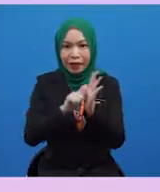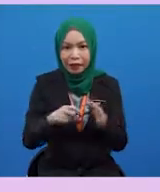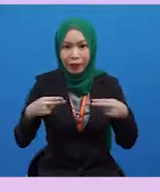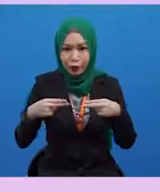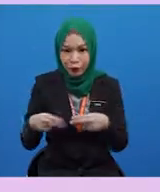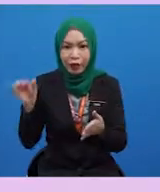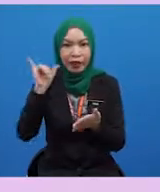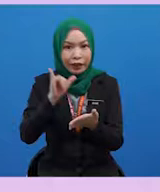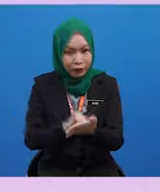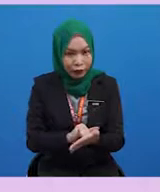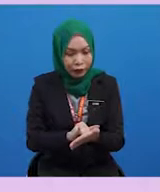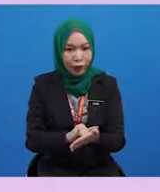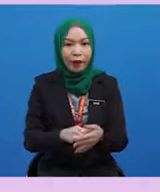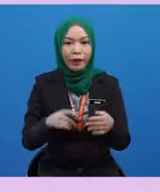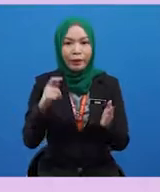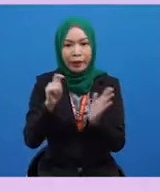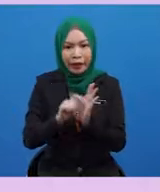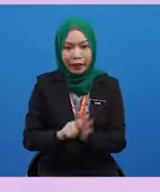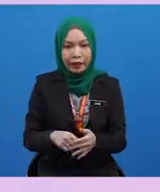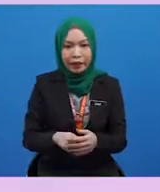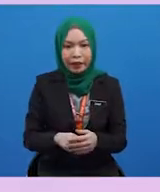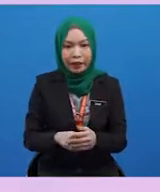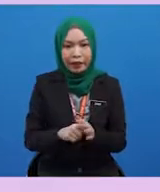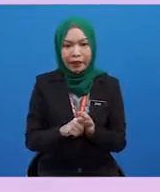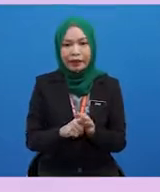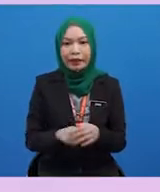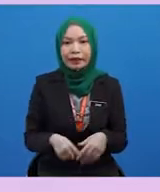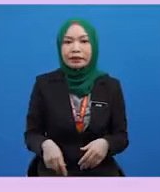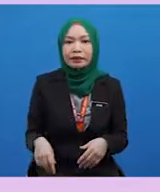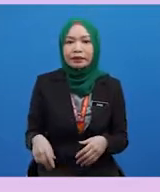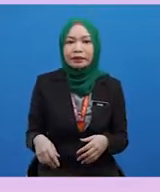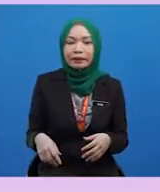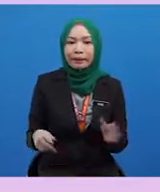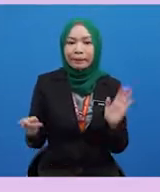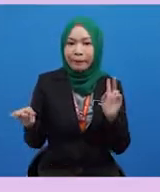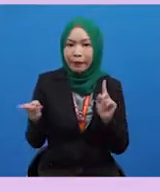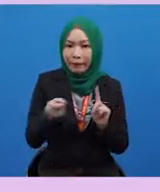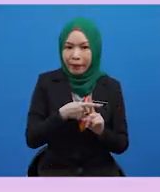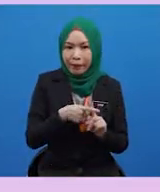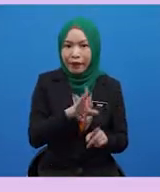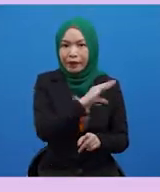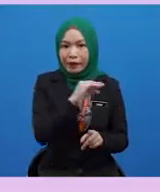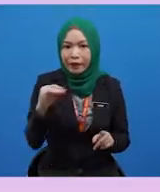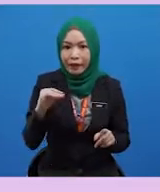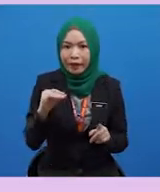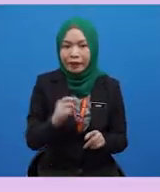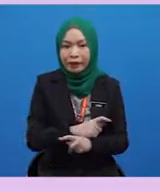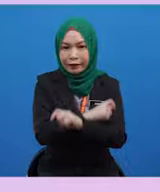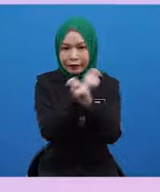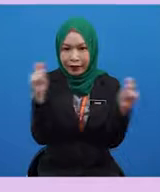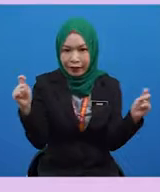penghubung, iaitu penanda penghubung tambahan, penanda penghubung tentangan, penanda